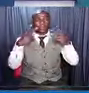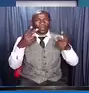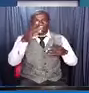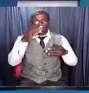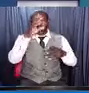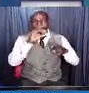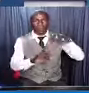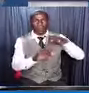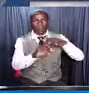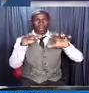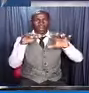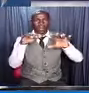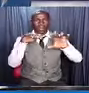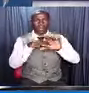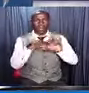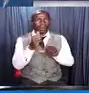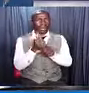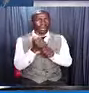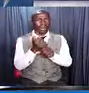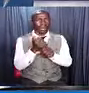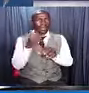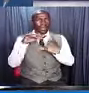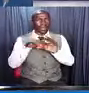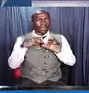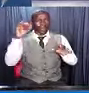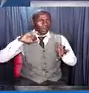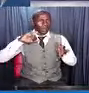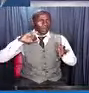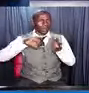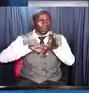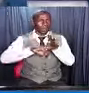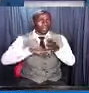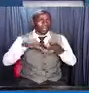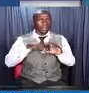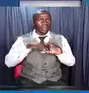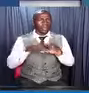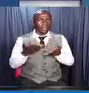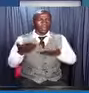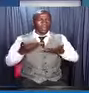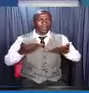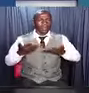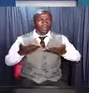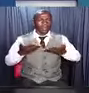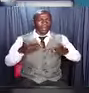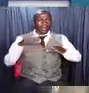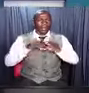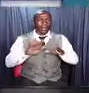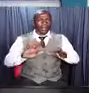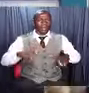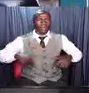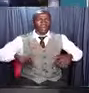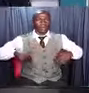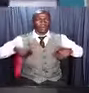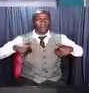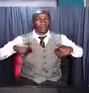wants God to manifest katika in their lives. Zake, in their work. Katika ndoa yake. In their marriages. Katika biashara zake. In their business. Katika maisha yake. In